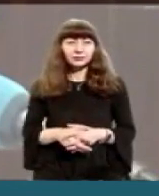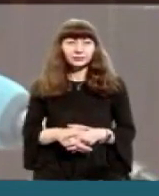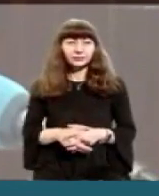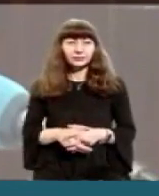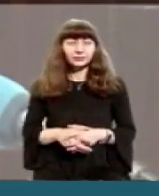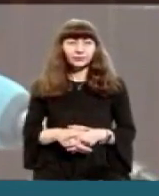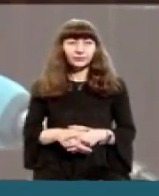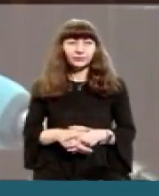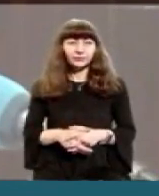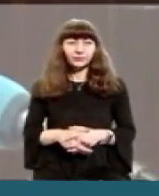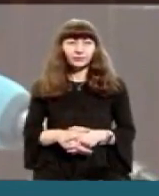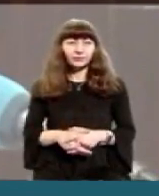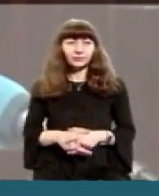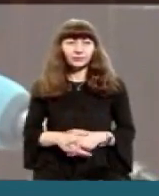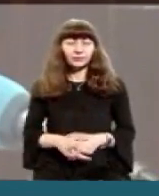стройка.